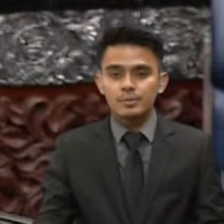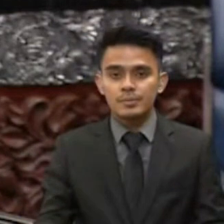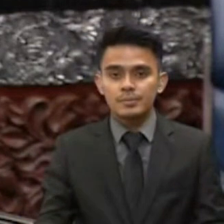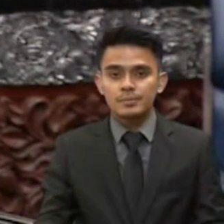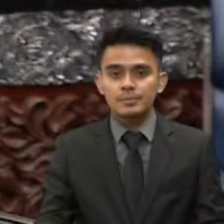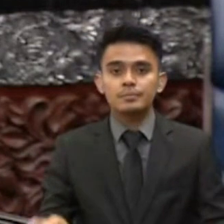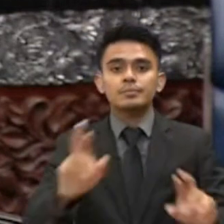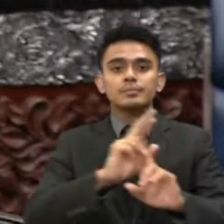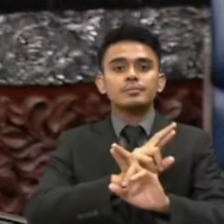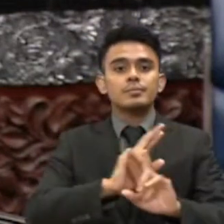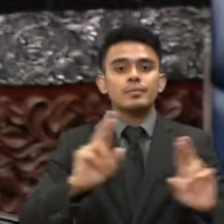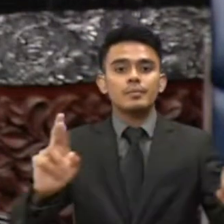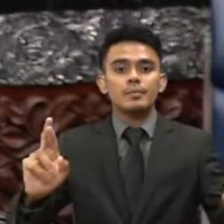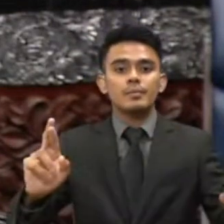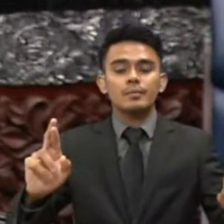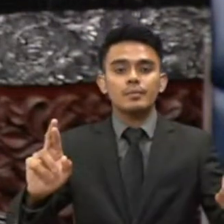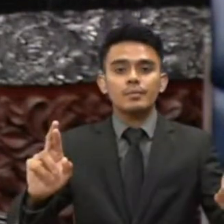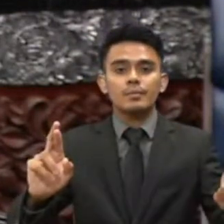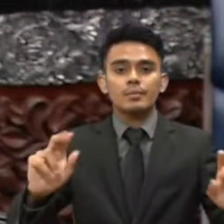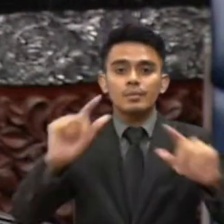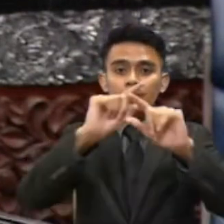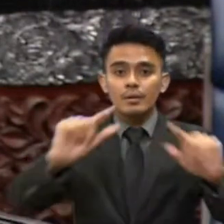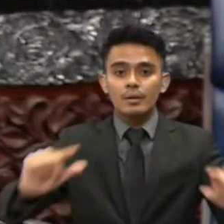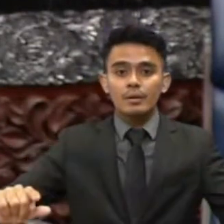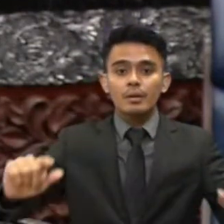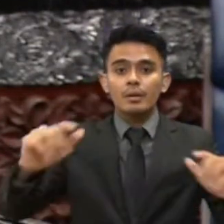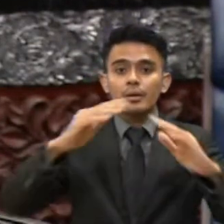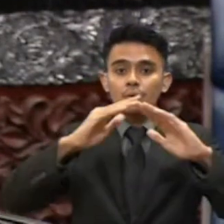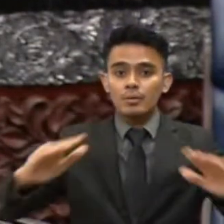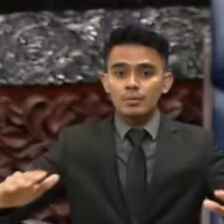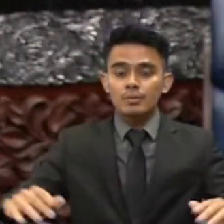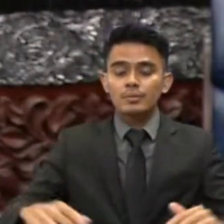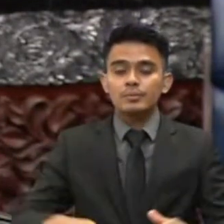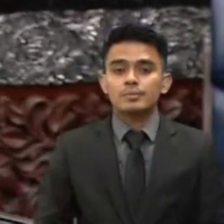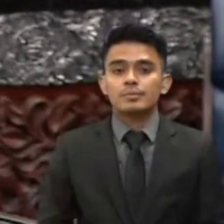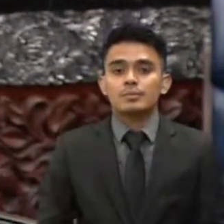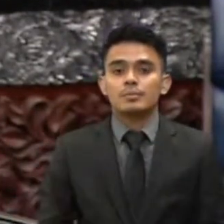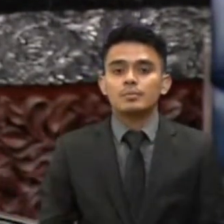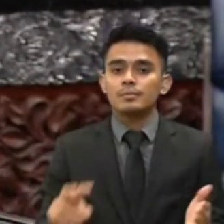menyediakan keliling house untuk dengan Malaysia